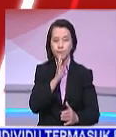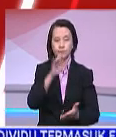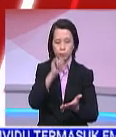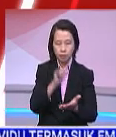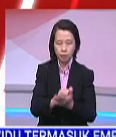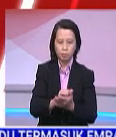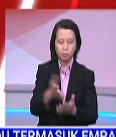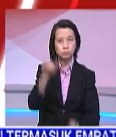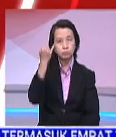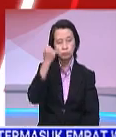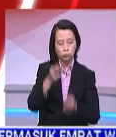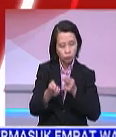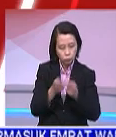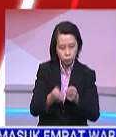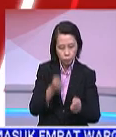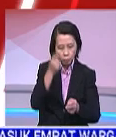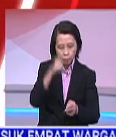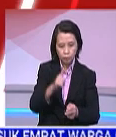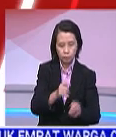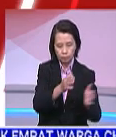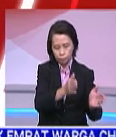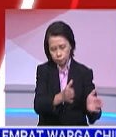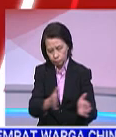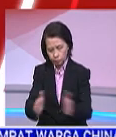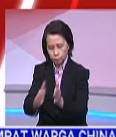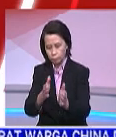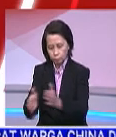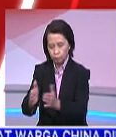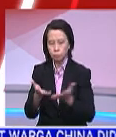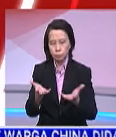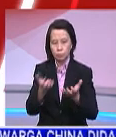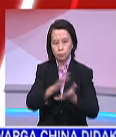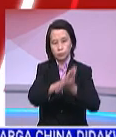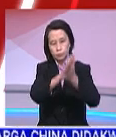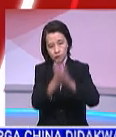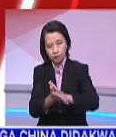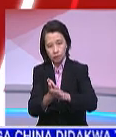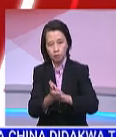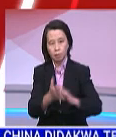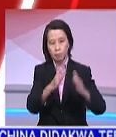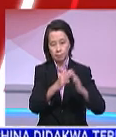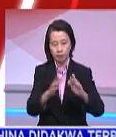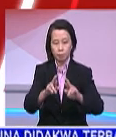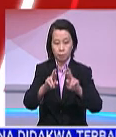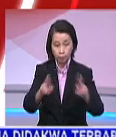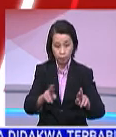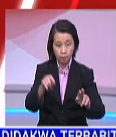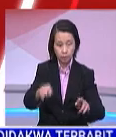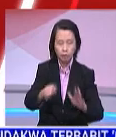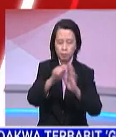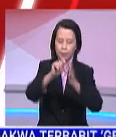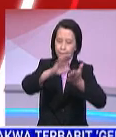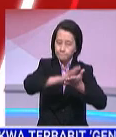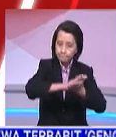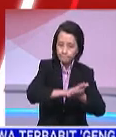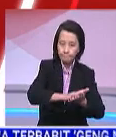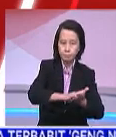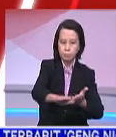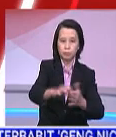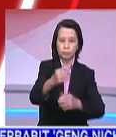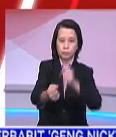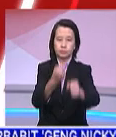antara UC untuk merealisasikan hasrat menjadikan Ipo sebagai Bandar Raya tebersit